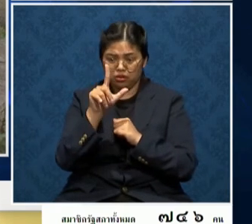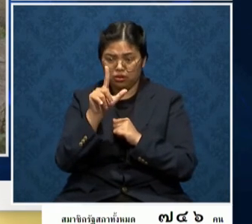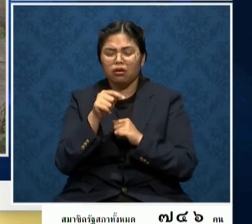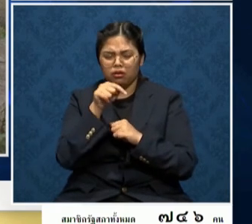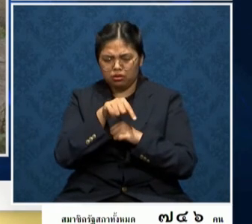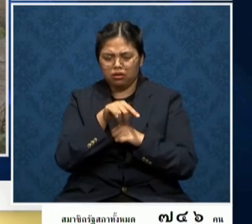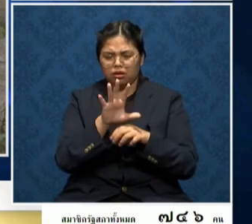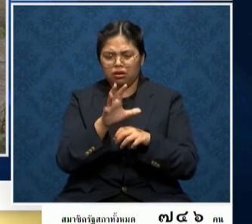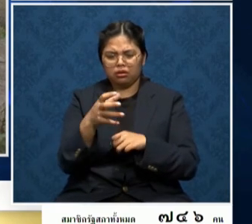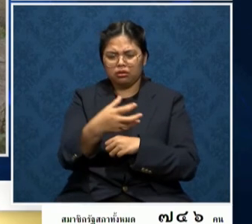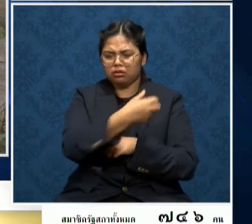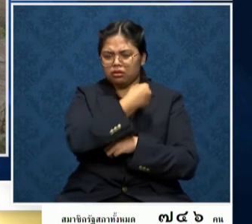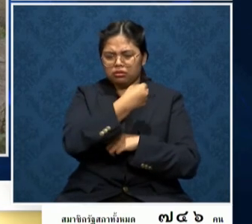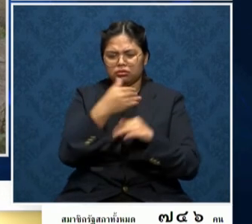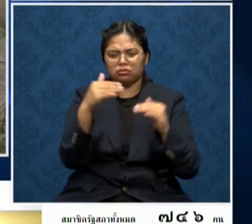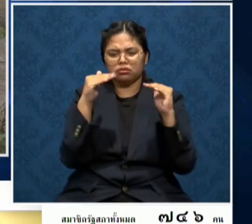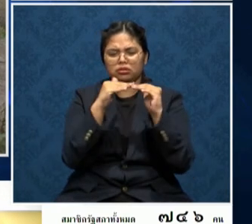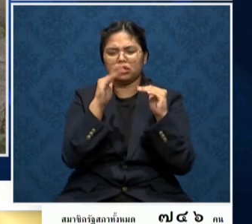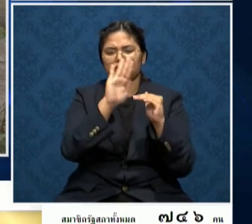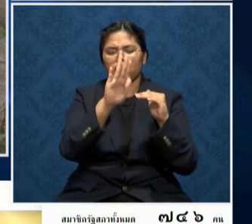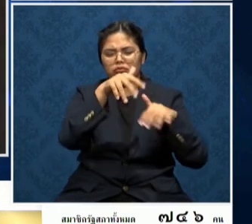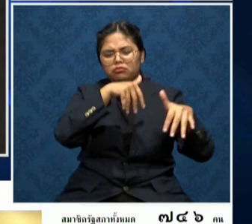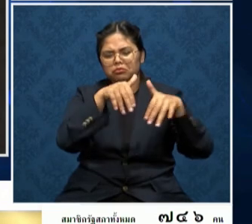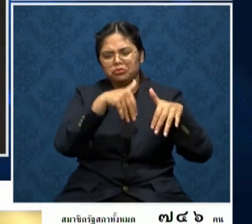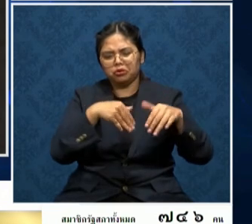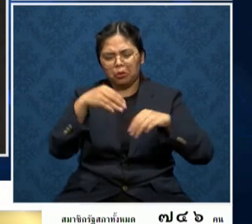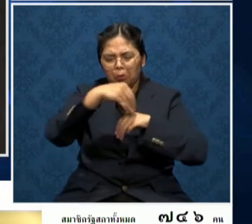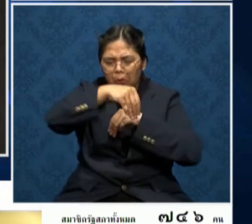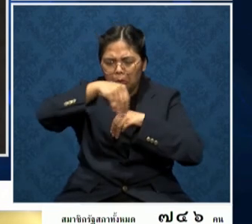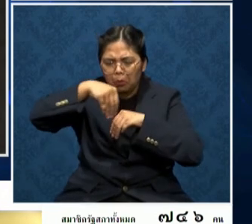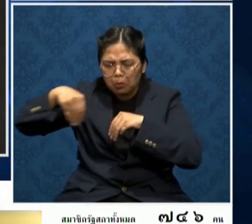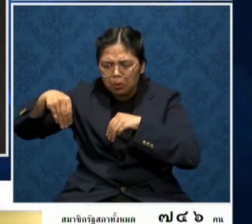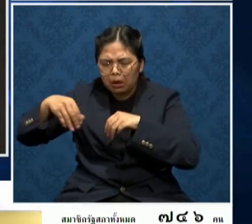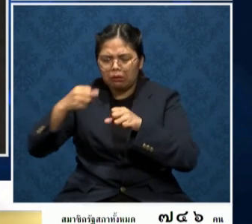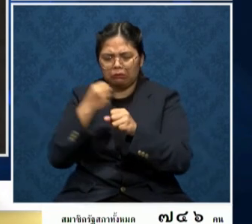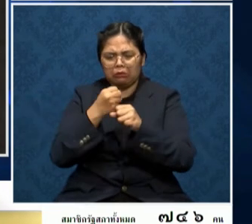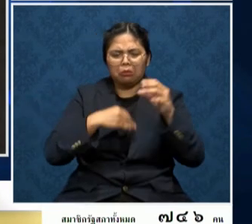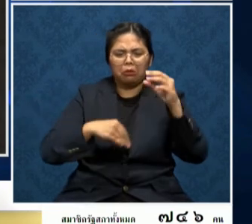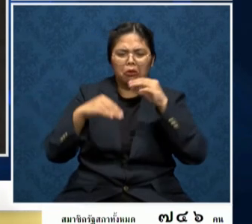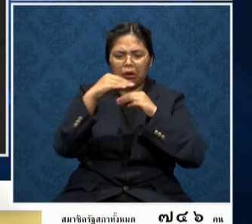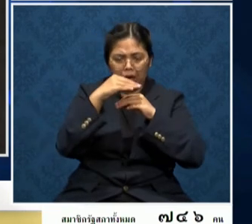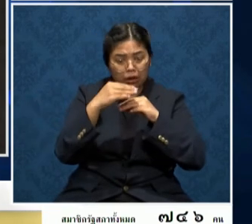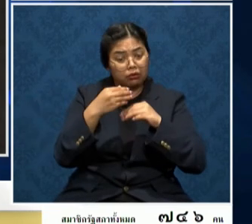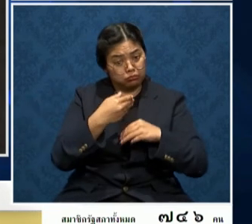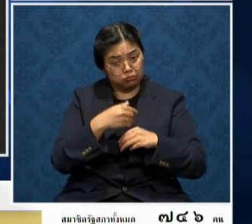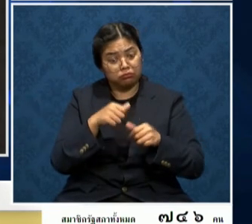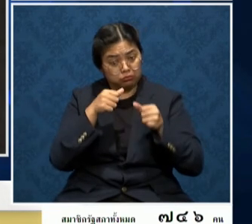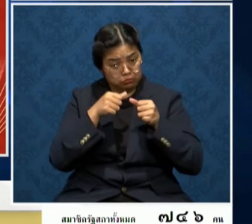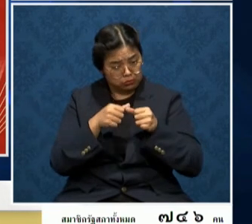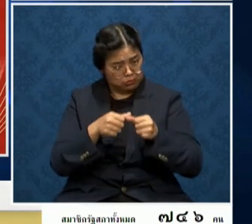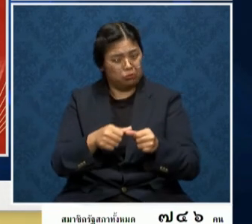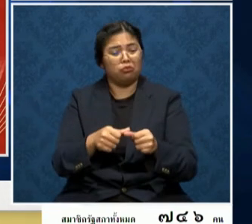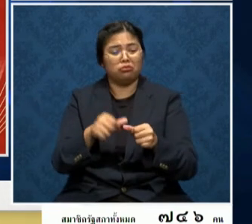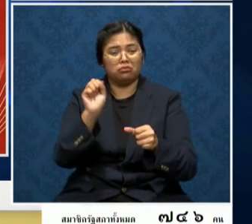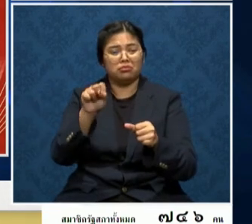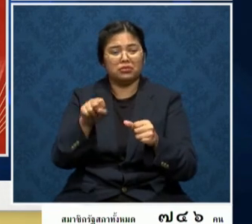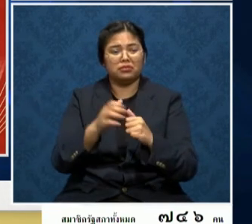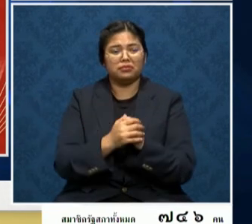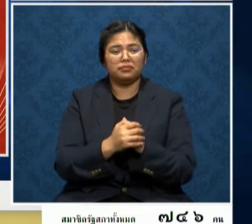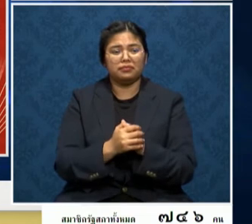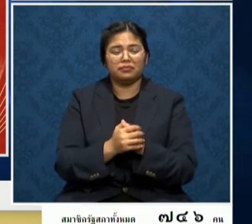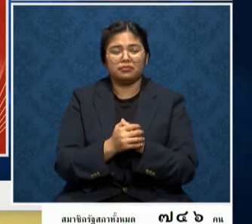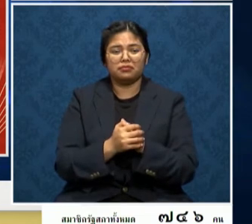ในที่ดินของชาวบ้านโดยเฉพาะเอาไปปลูกป่าจะยังคงเดินหน้าต่อไปอยู่ใช่ไหมครับและสิ่งที่ท้าทาย